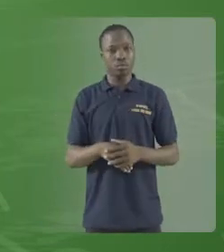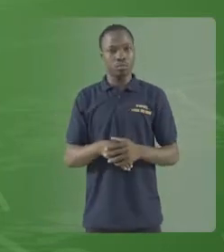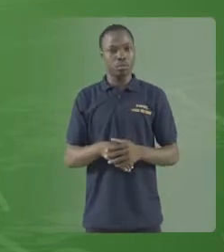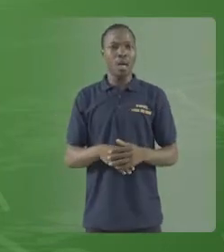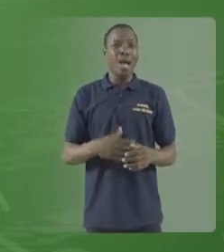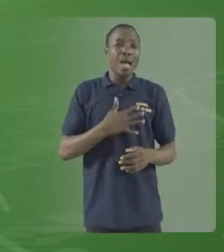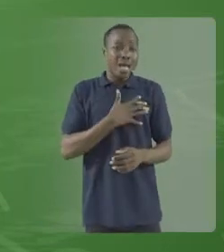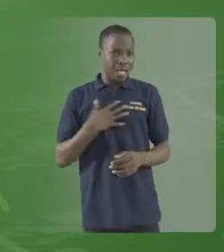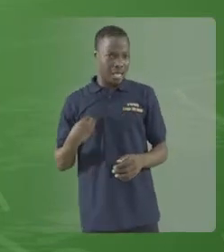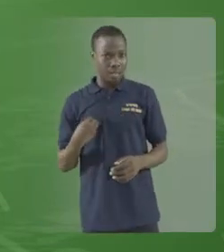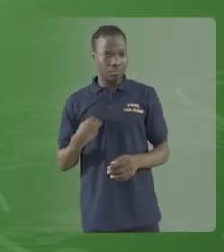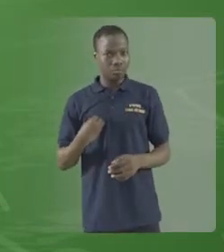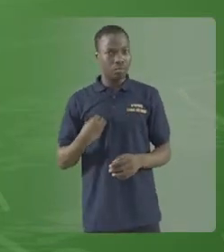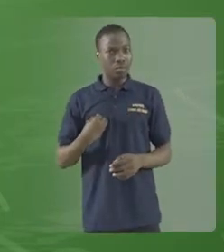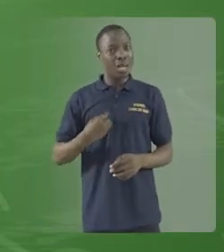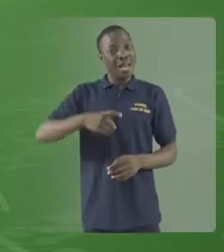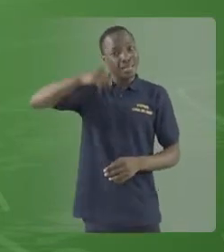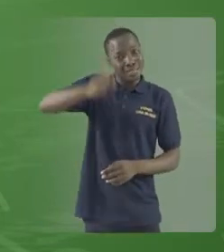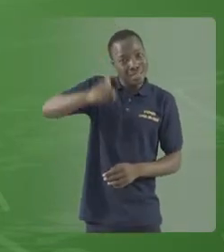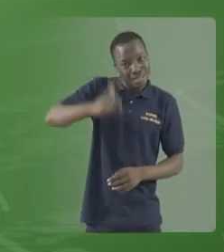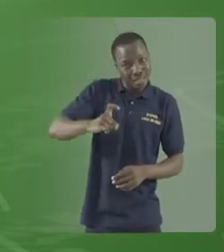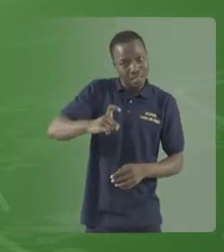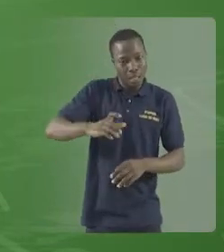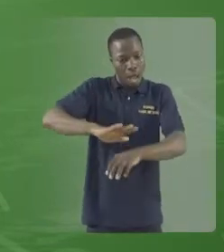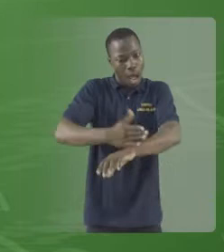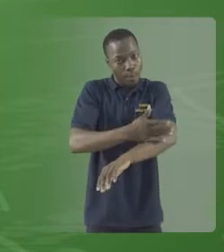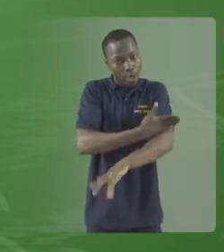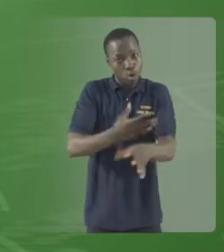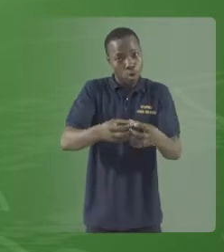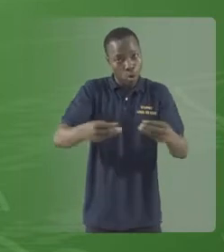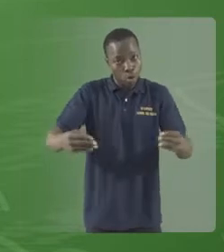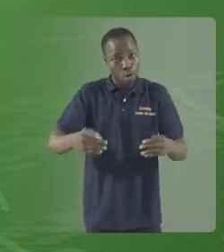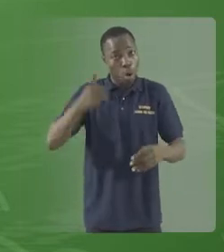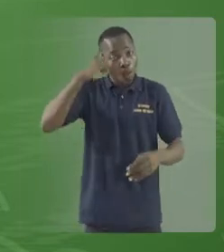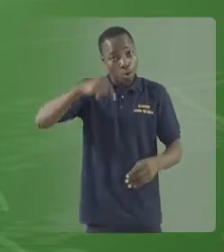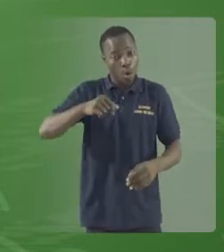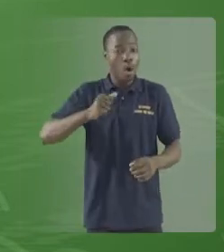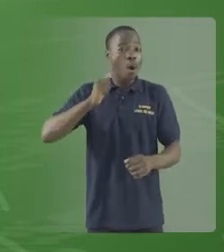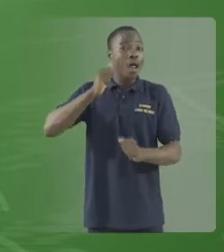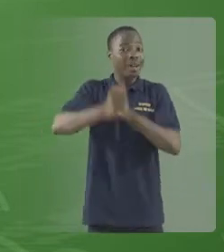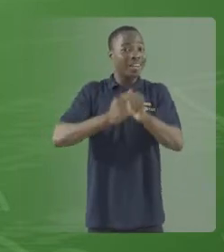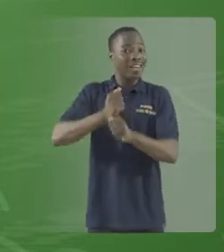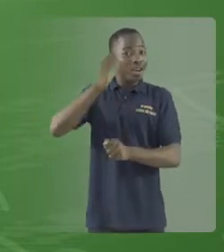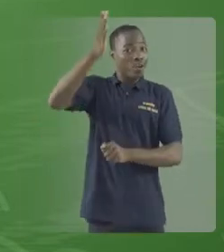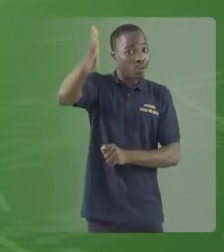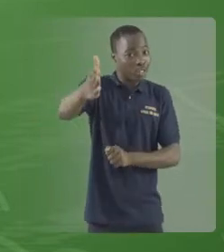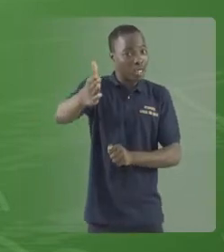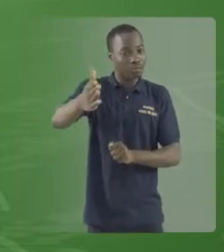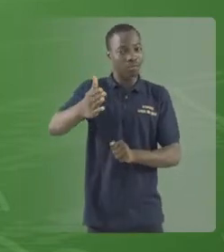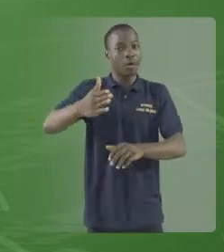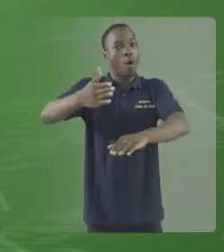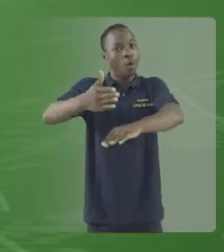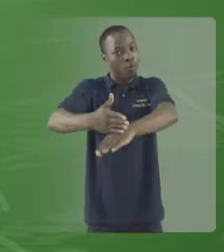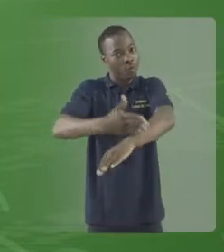revue pour que les années suivantes, il y ait une amélioration. À partir